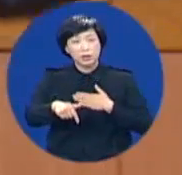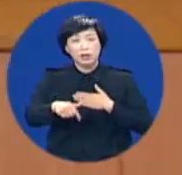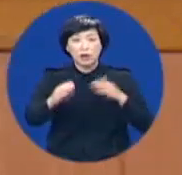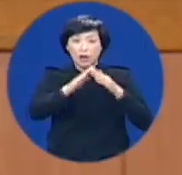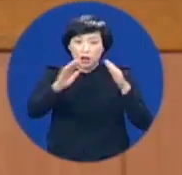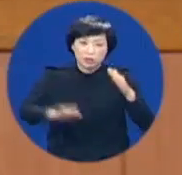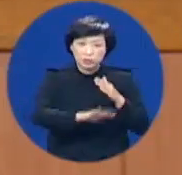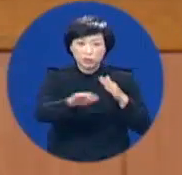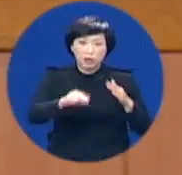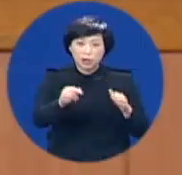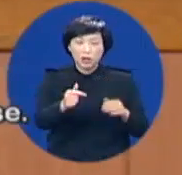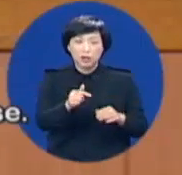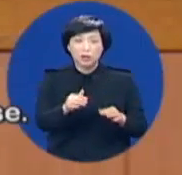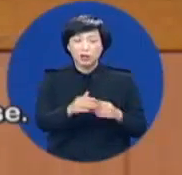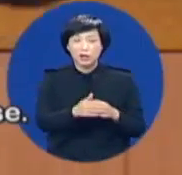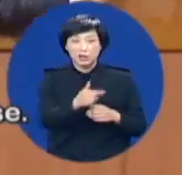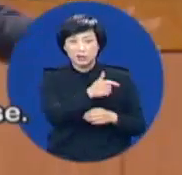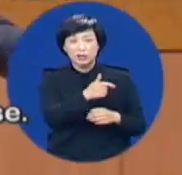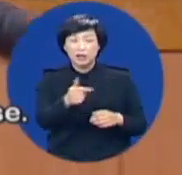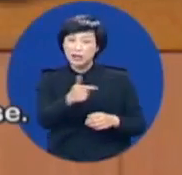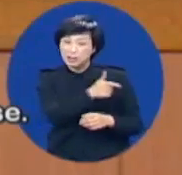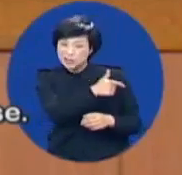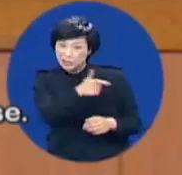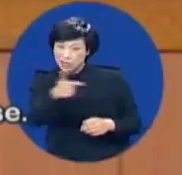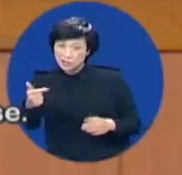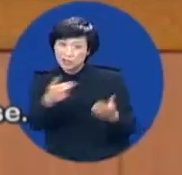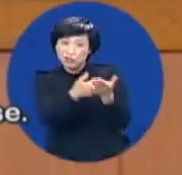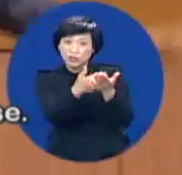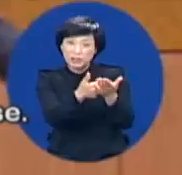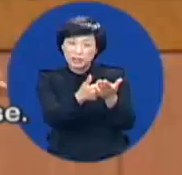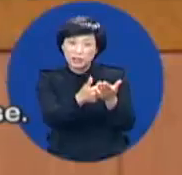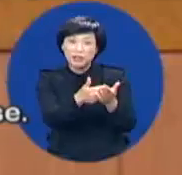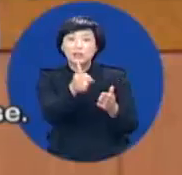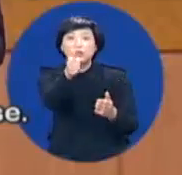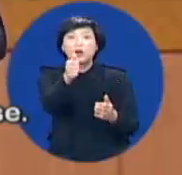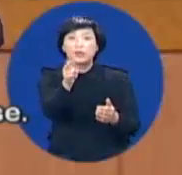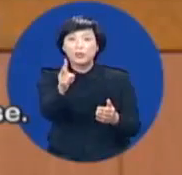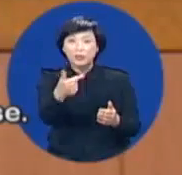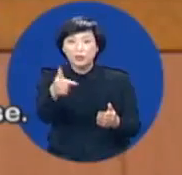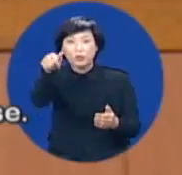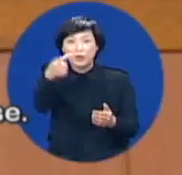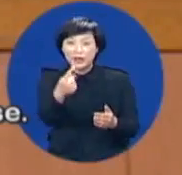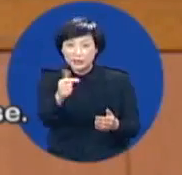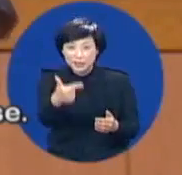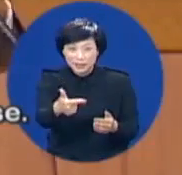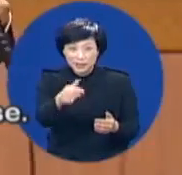유리창 그 대문 앞 큰 현관 앞에 있는 대형 유리창이